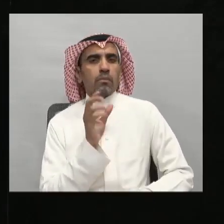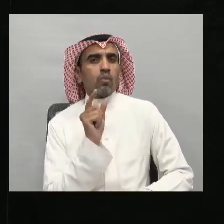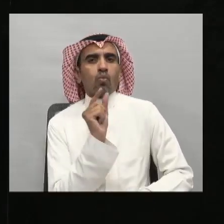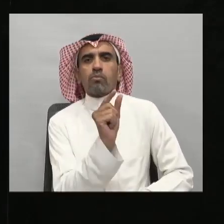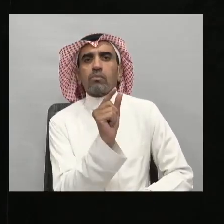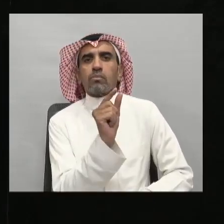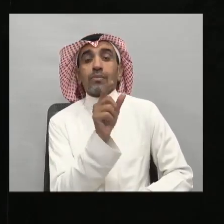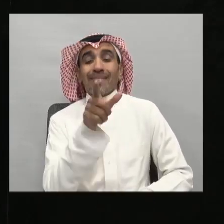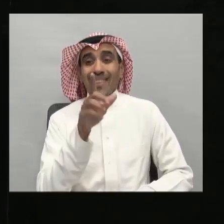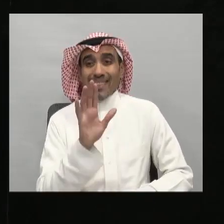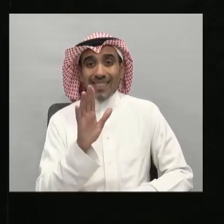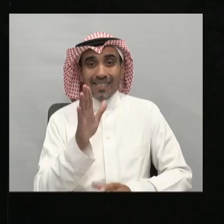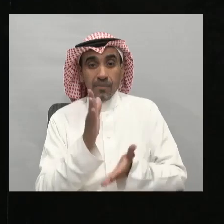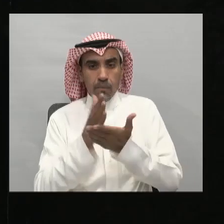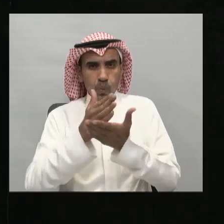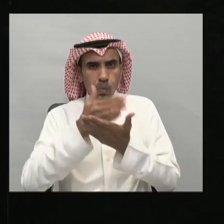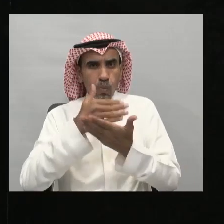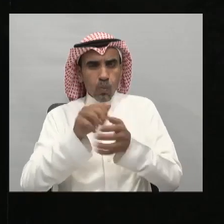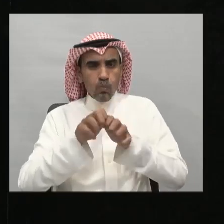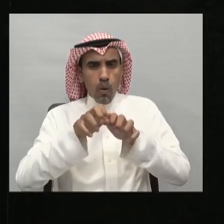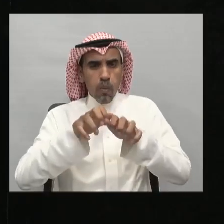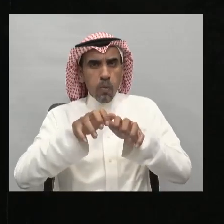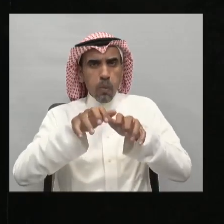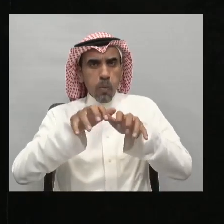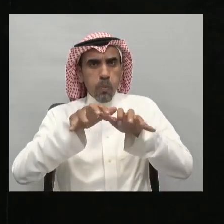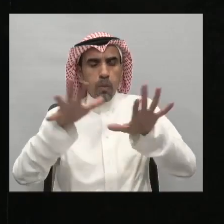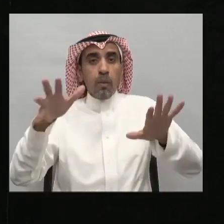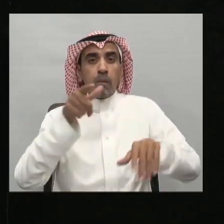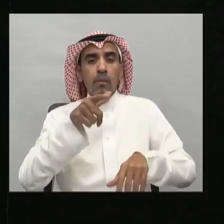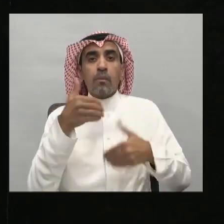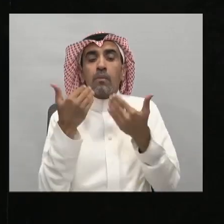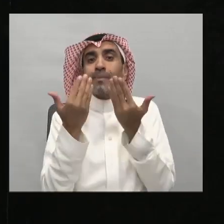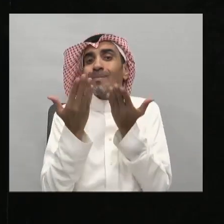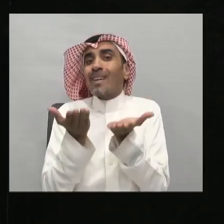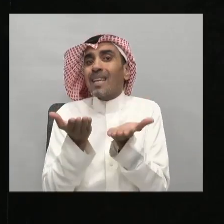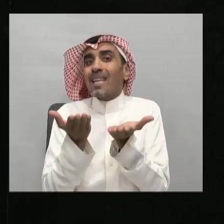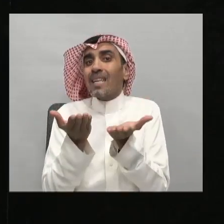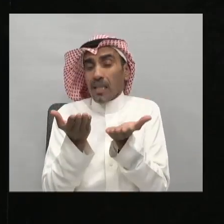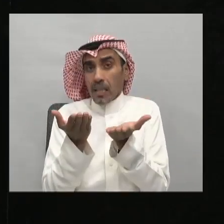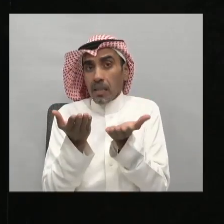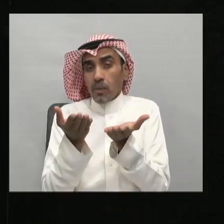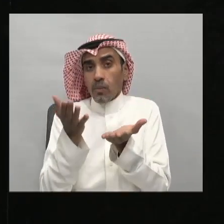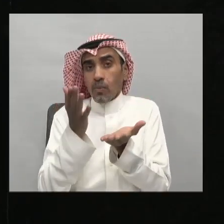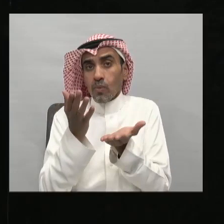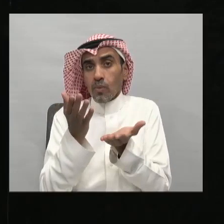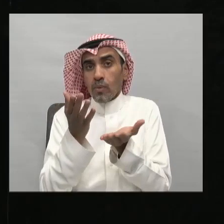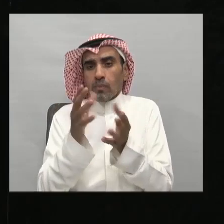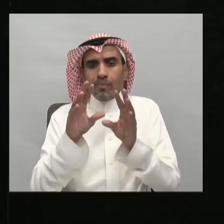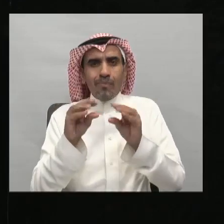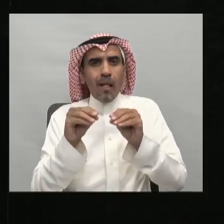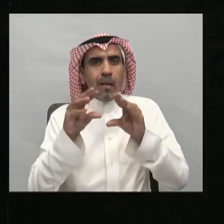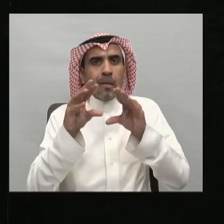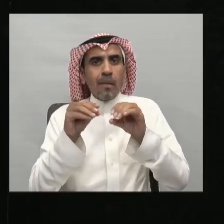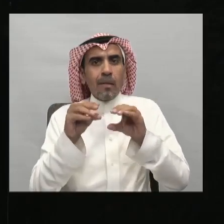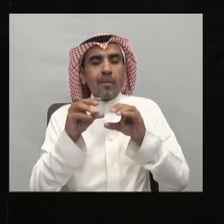نتيجة لانقسام الخلايا المستمر بشكل كبير جدا سوف يتكون في المحصلة ماذا؟ سوف يتكون نسيج. سوف يتكون